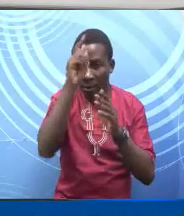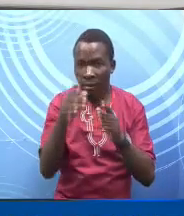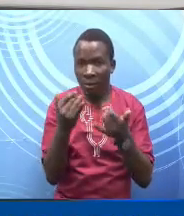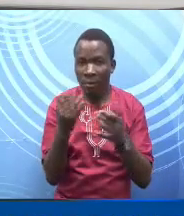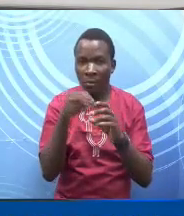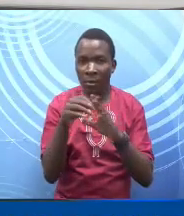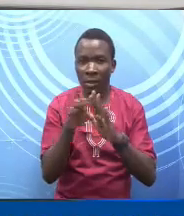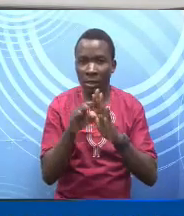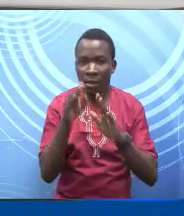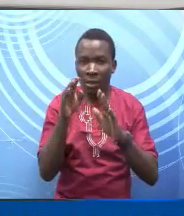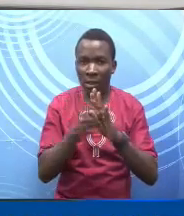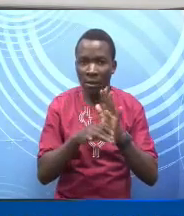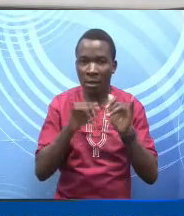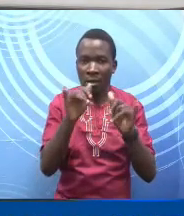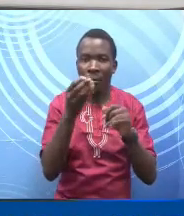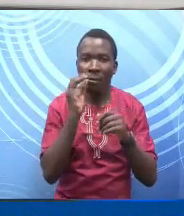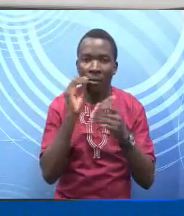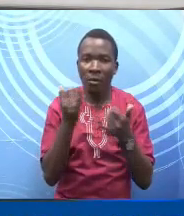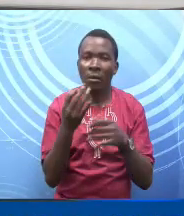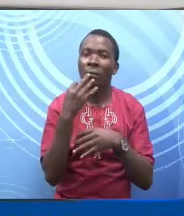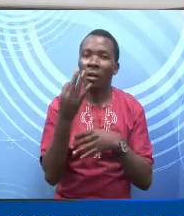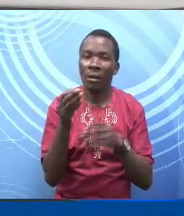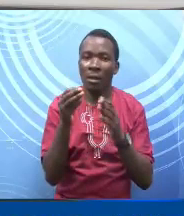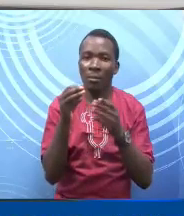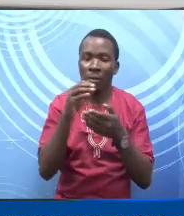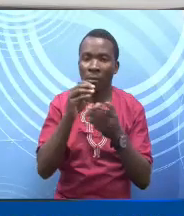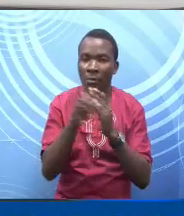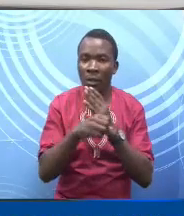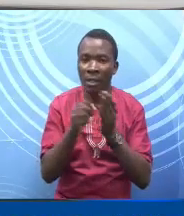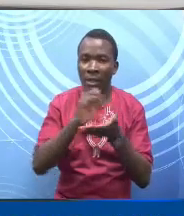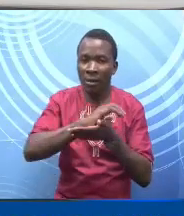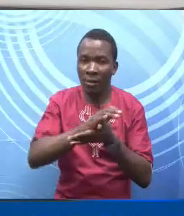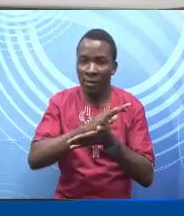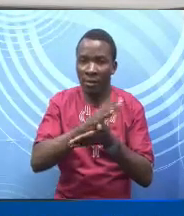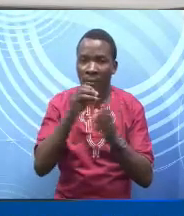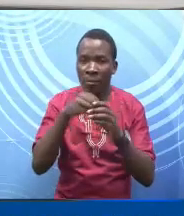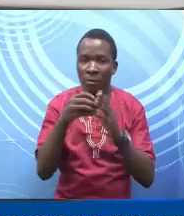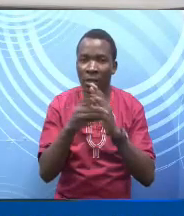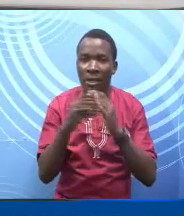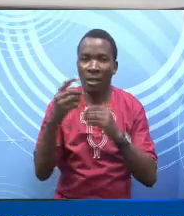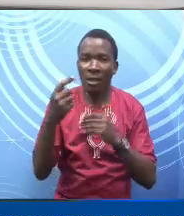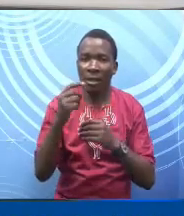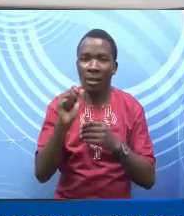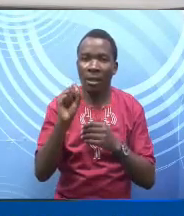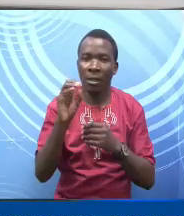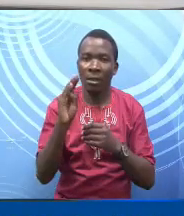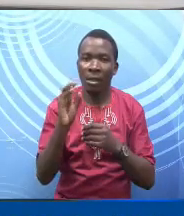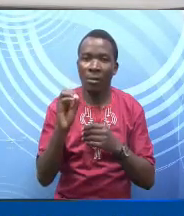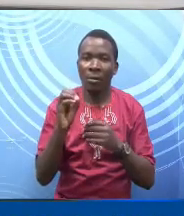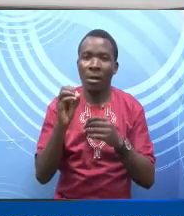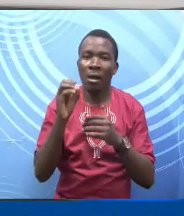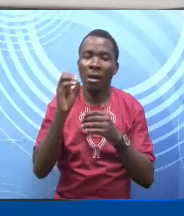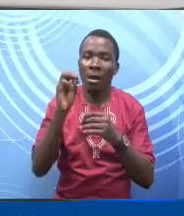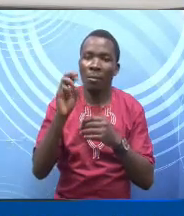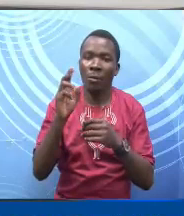cya gahunda ya guma mu rugo kuri uyu wa gatatu mu murenge wa Gatata ni mu karere ka Gasabo bamutwara sibo bashyikirijwe ibyo kurya